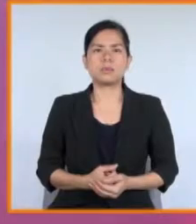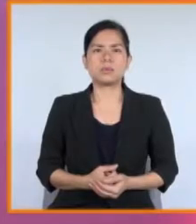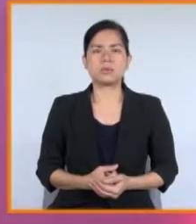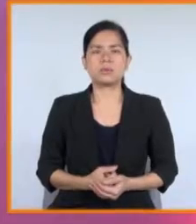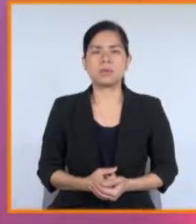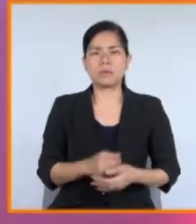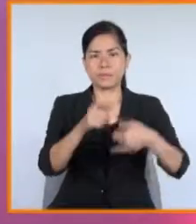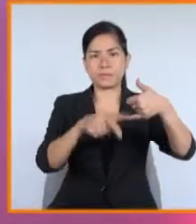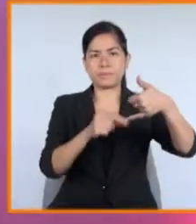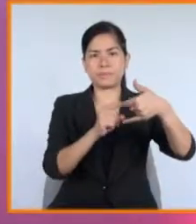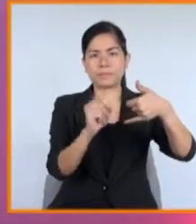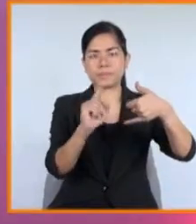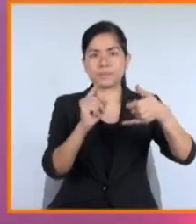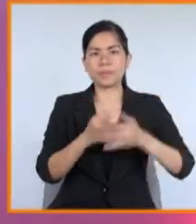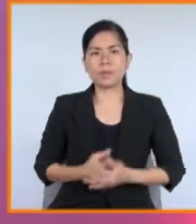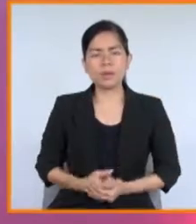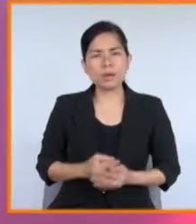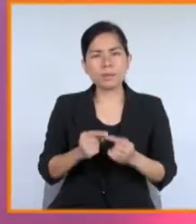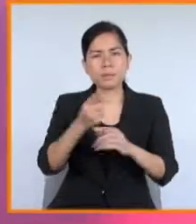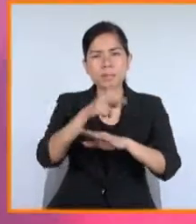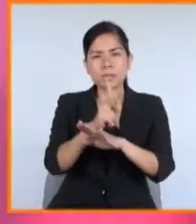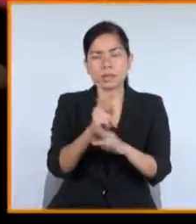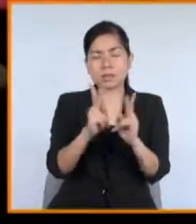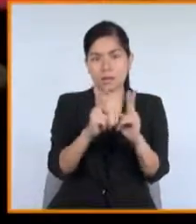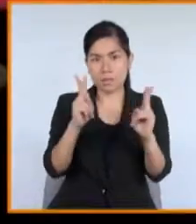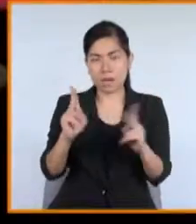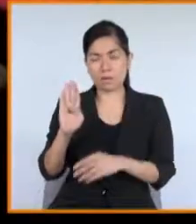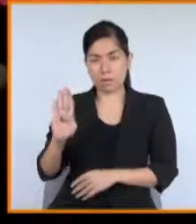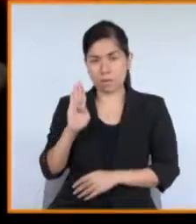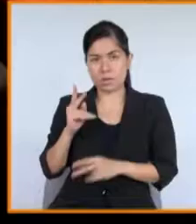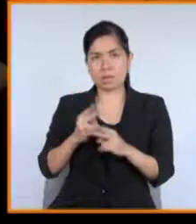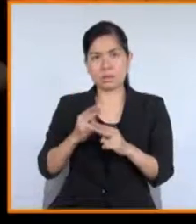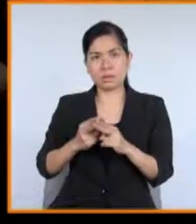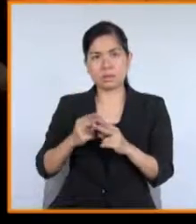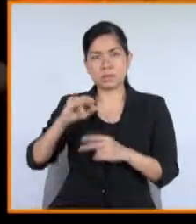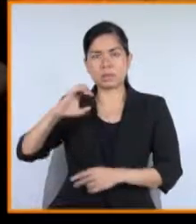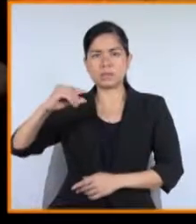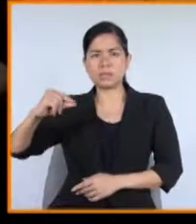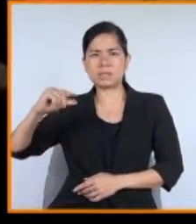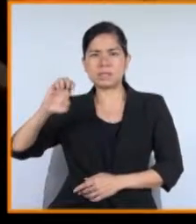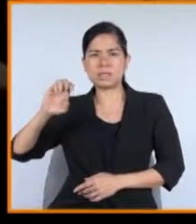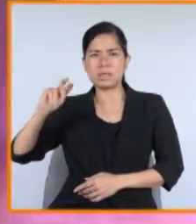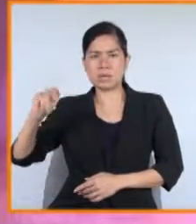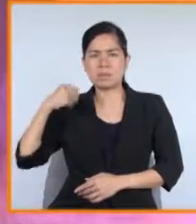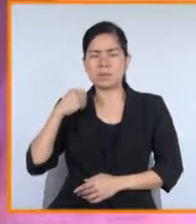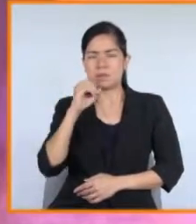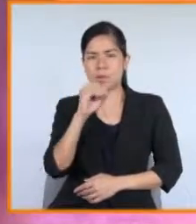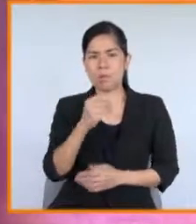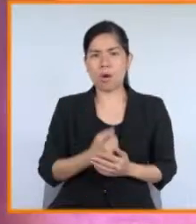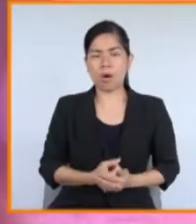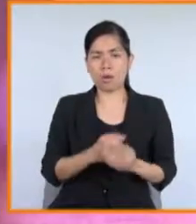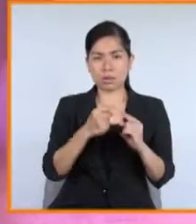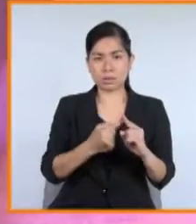นายบัณฑิตเจียมอนุกูลกิจประธานเจ้าหน้าที่บริหารกลุ่มบริษัท Generali ประจำประเทศไทยเปิดเผยว่าในช่วงครึ่งแรก